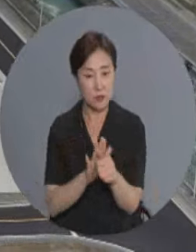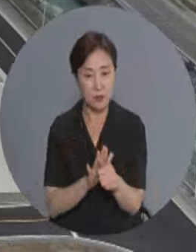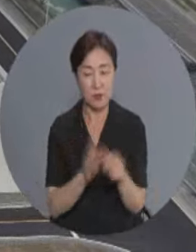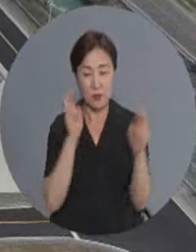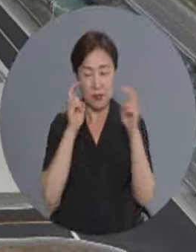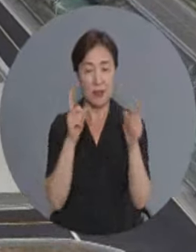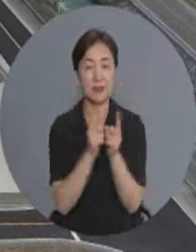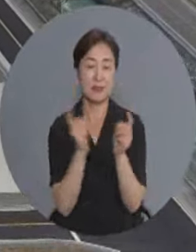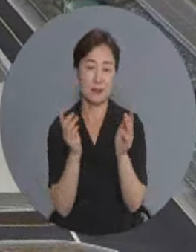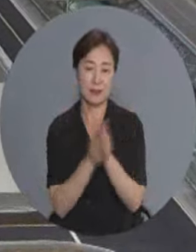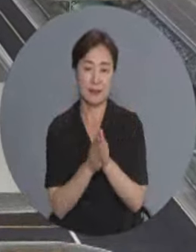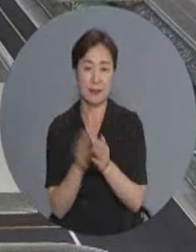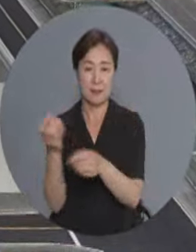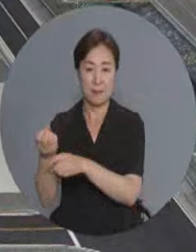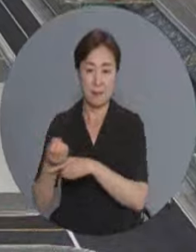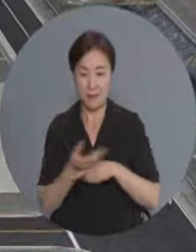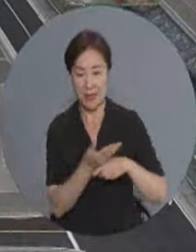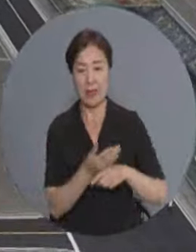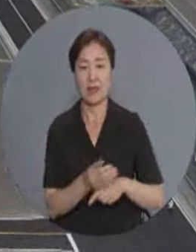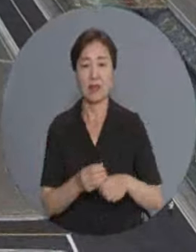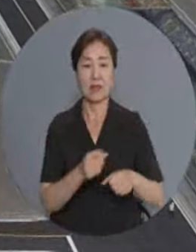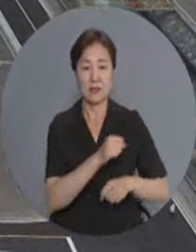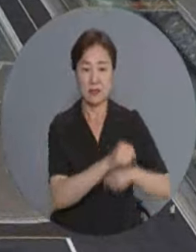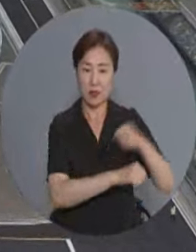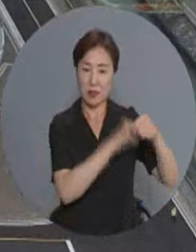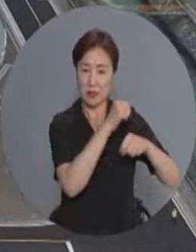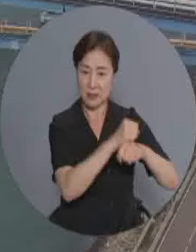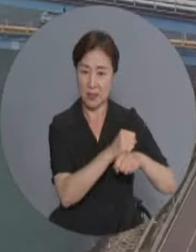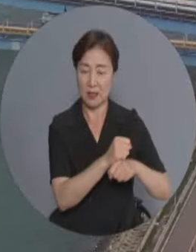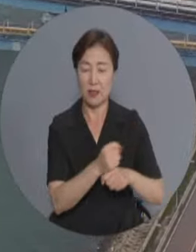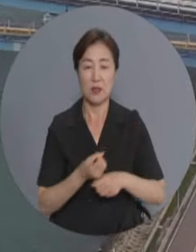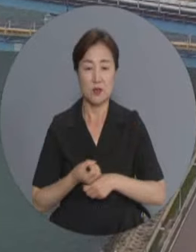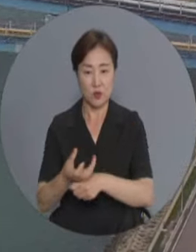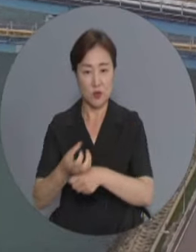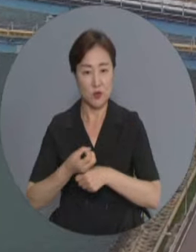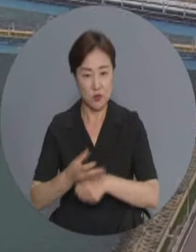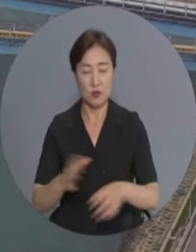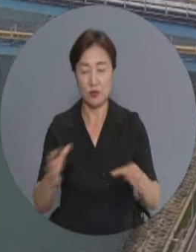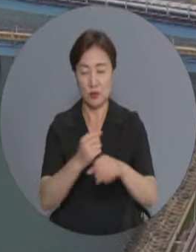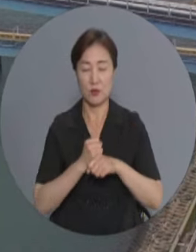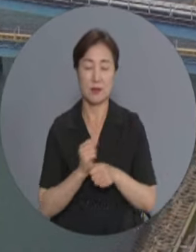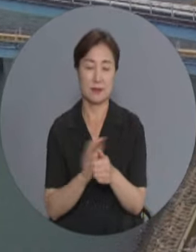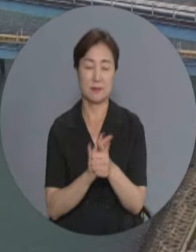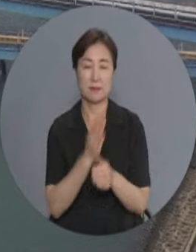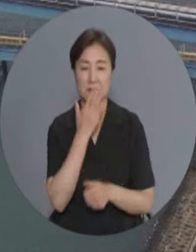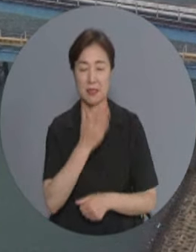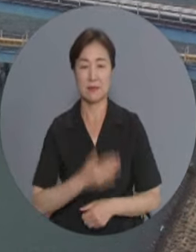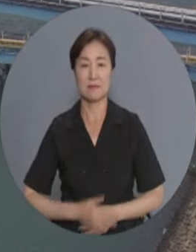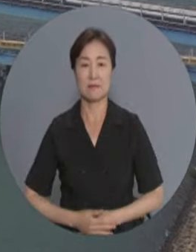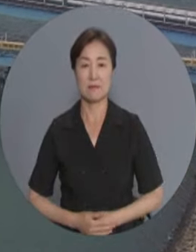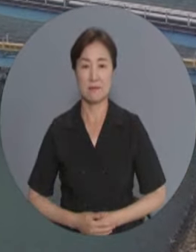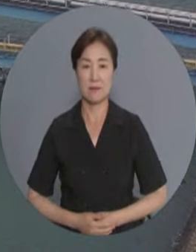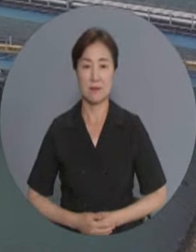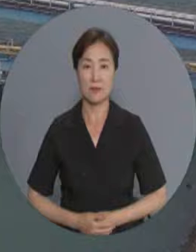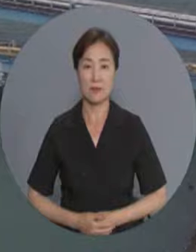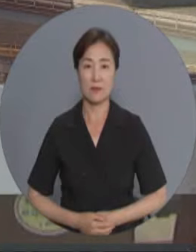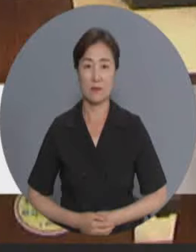직도입한 천연가스를 하역, 저장, 기화, 송출하는 종합 서비스를 제공합니다.